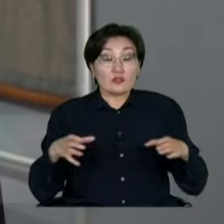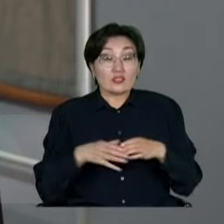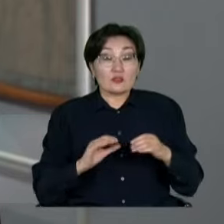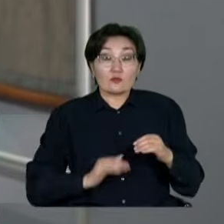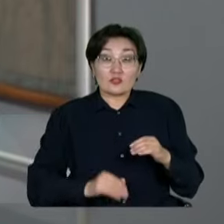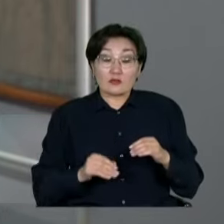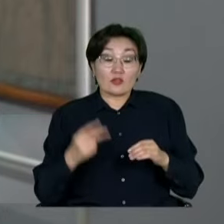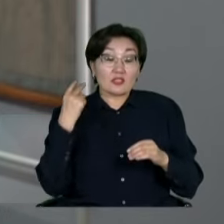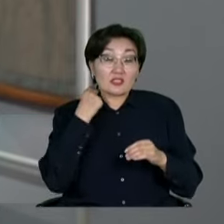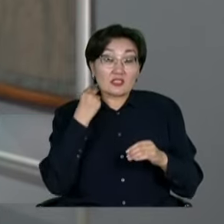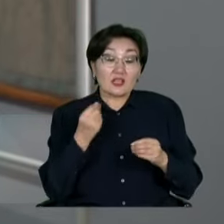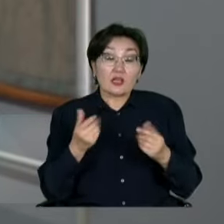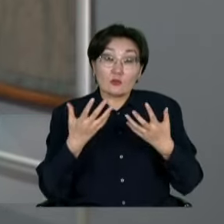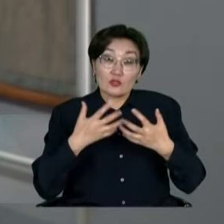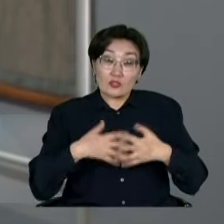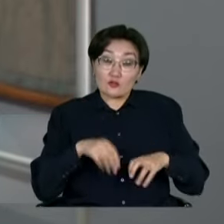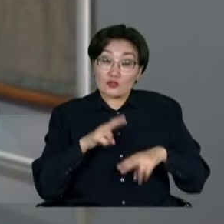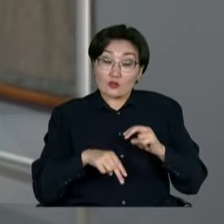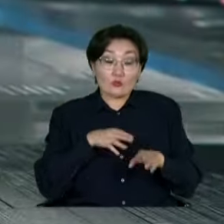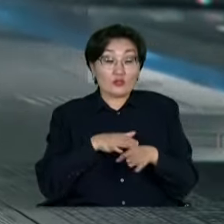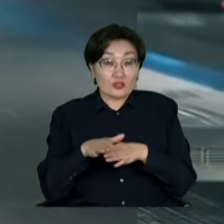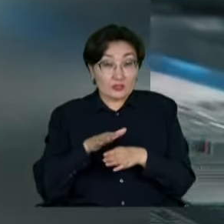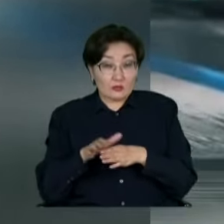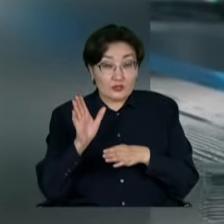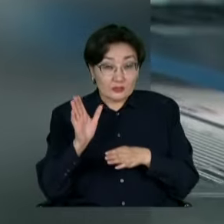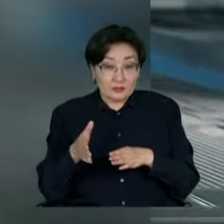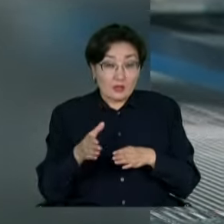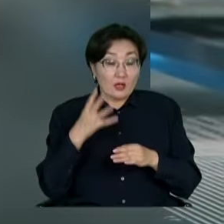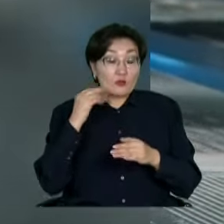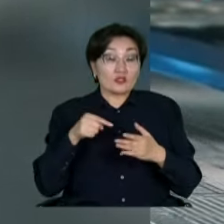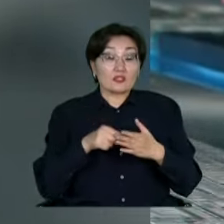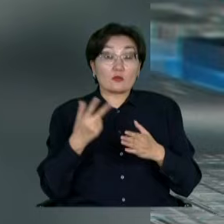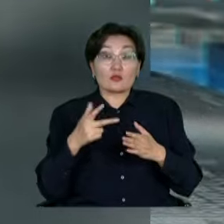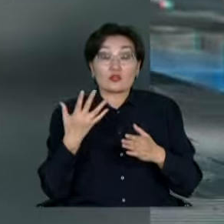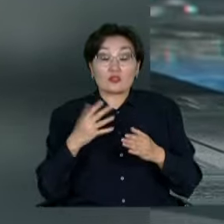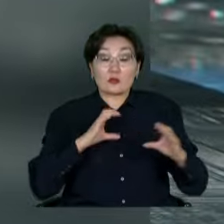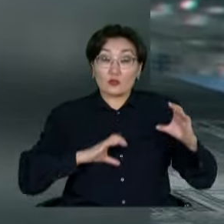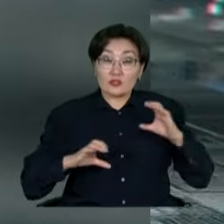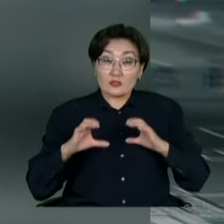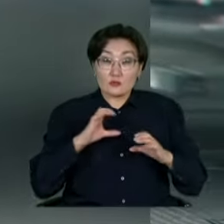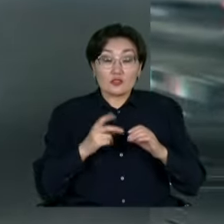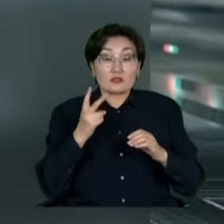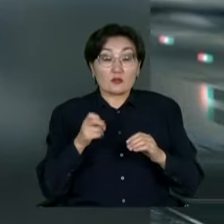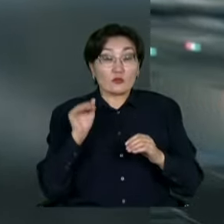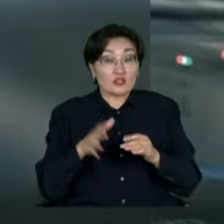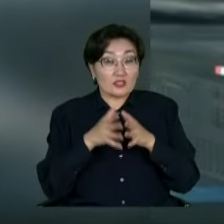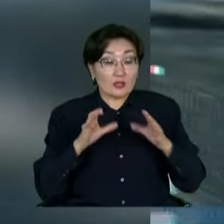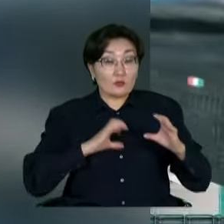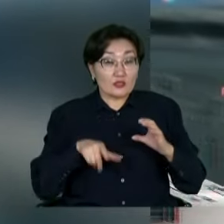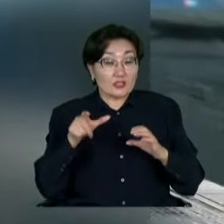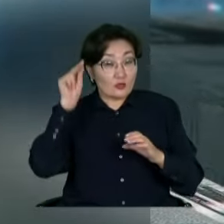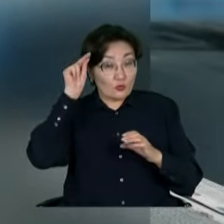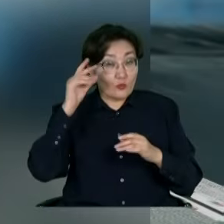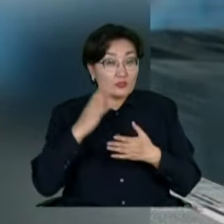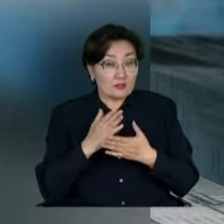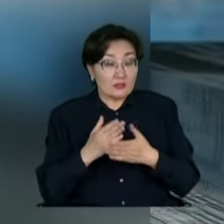немесе қарыз қаражаты есебінен құрылысты жүзеге асырады. Айта кетейік, Алматыдағы 35 жоғары оқу орнында 200 мыңға жуық студент білім алып